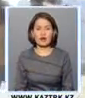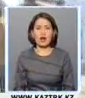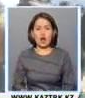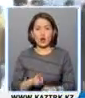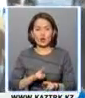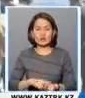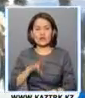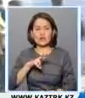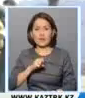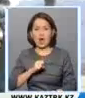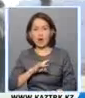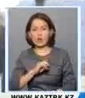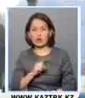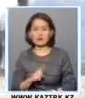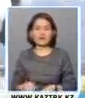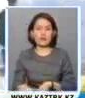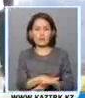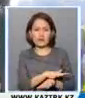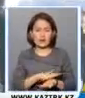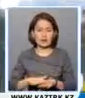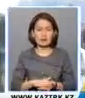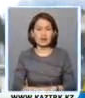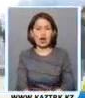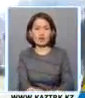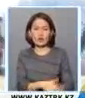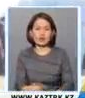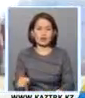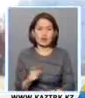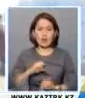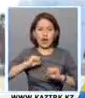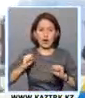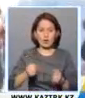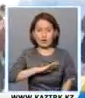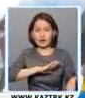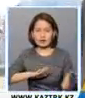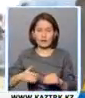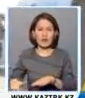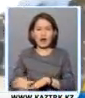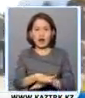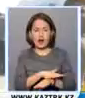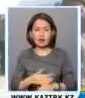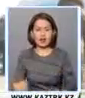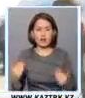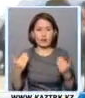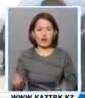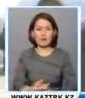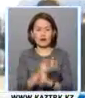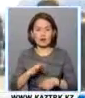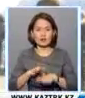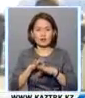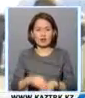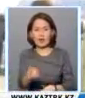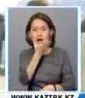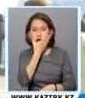Әз Наурыз мерекесін Алматы шаһарының тұрғындары ерекше ықыласпен күтті. Қытымырғыстан қиналмай шыққан халықтың көңілі жадырады бүгін. Жүпке